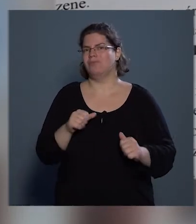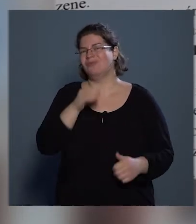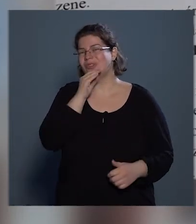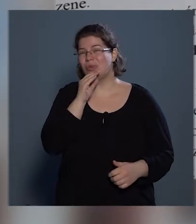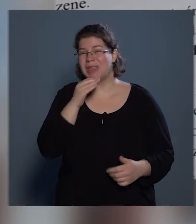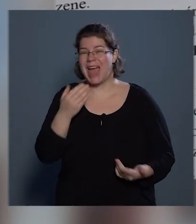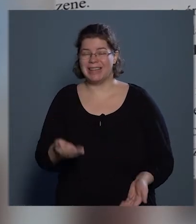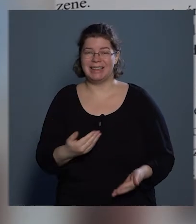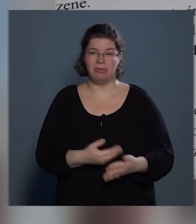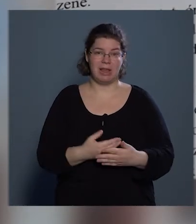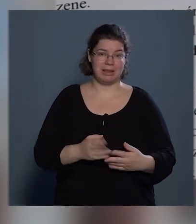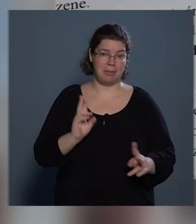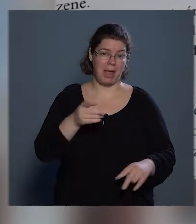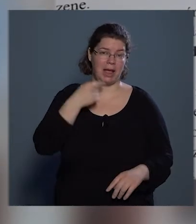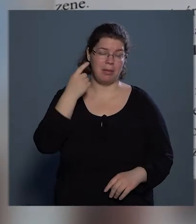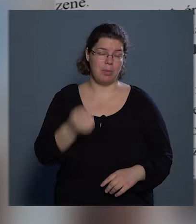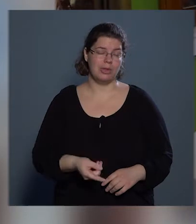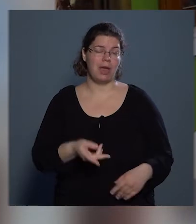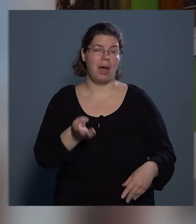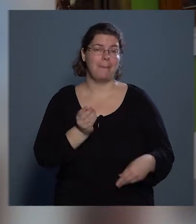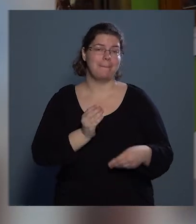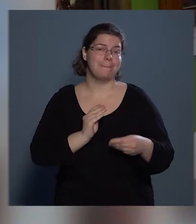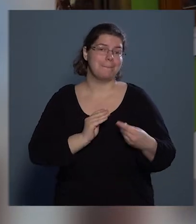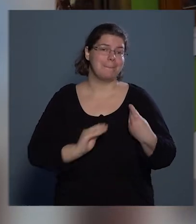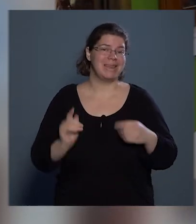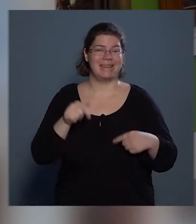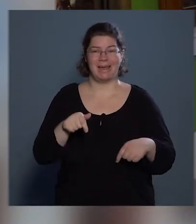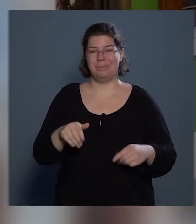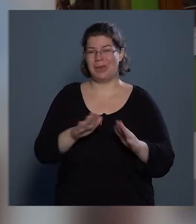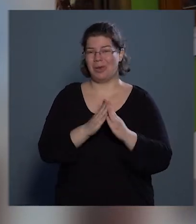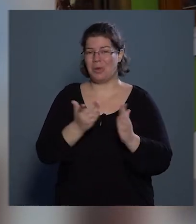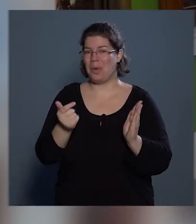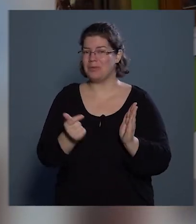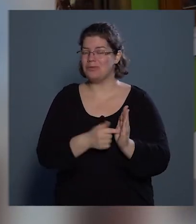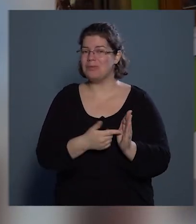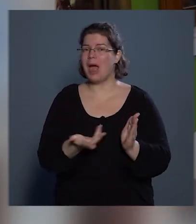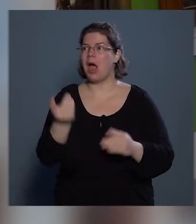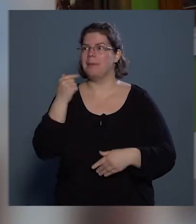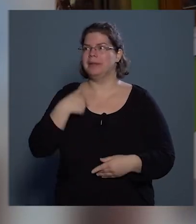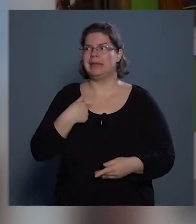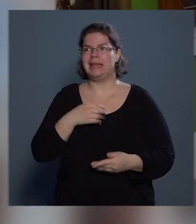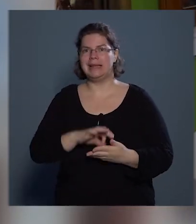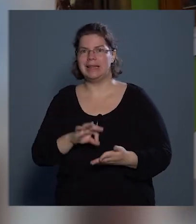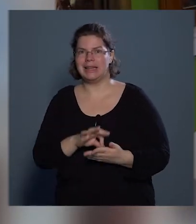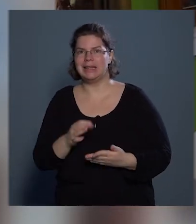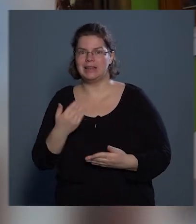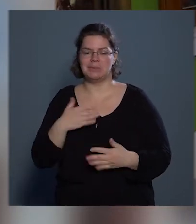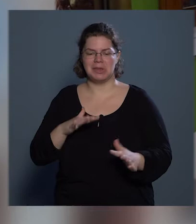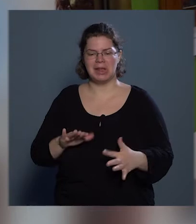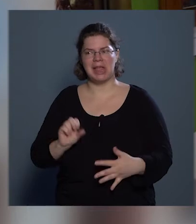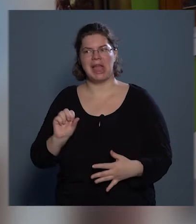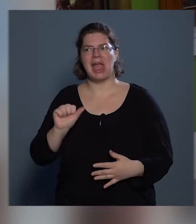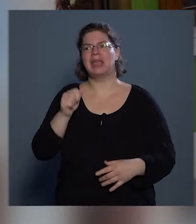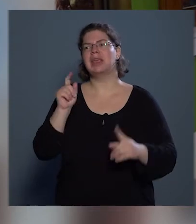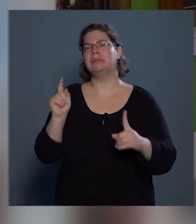lenne, meg kell, hogy mondjam, mert ebbe a könyvbe, amit én írtam, annak talán az egyik